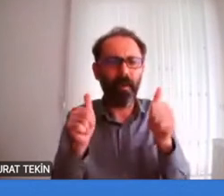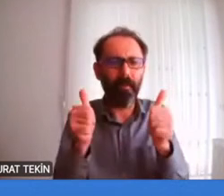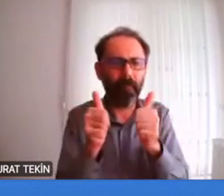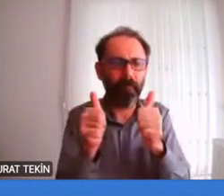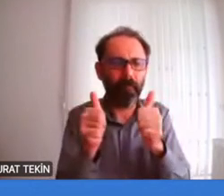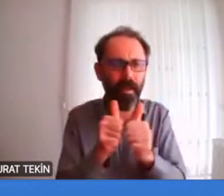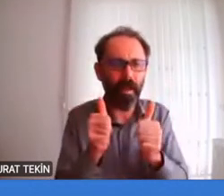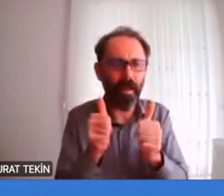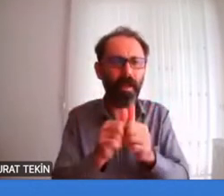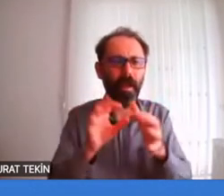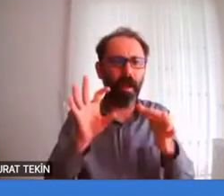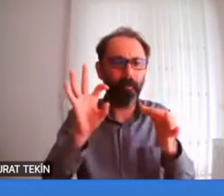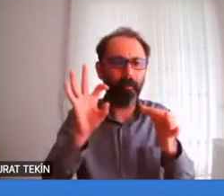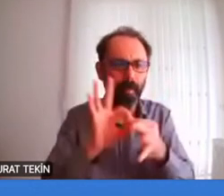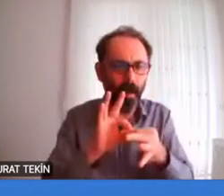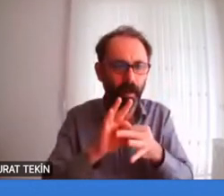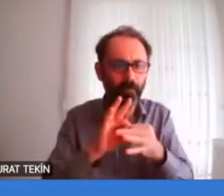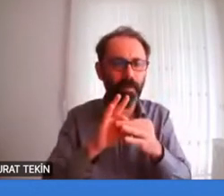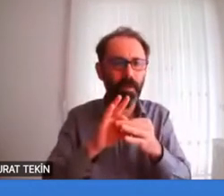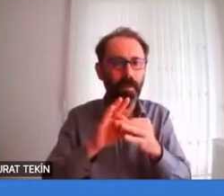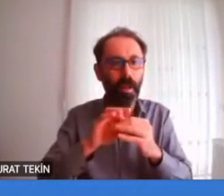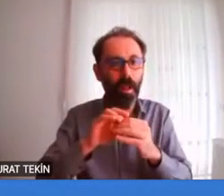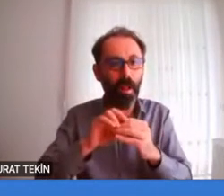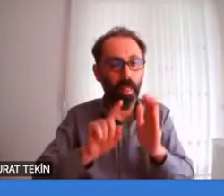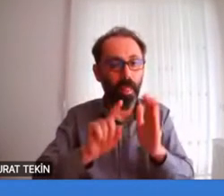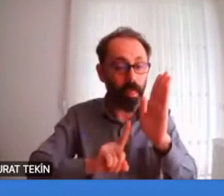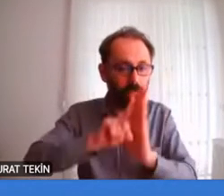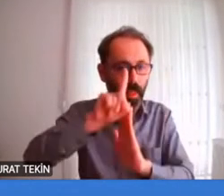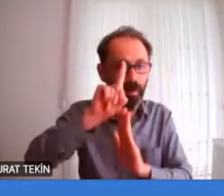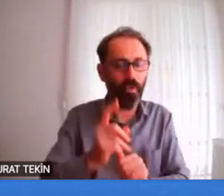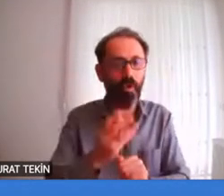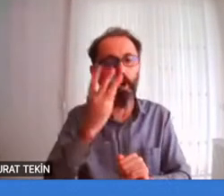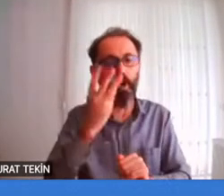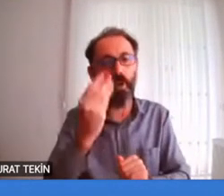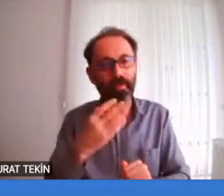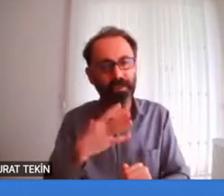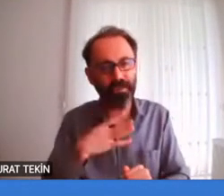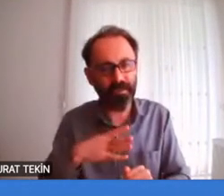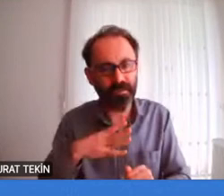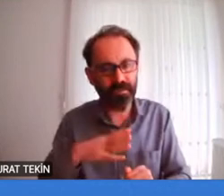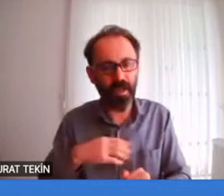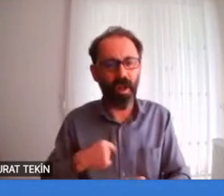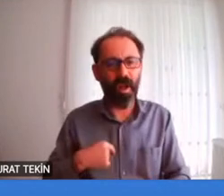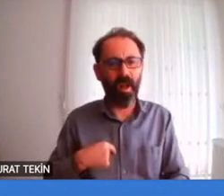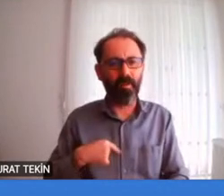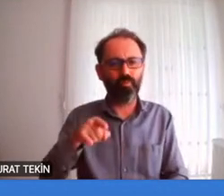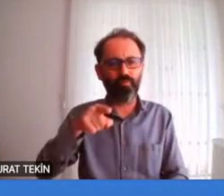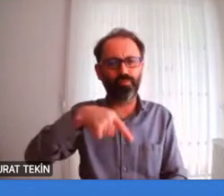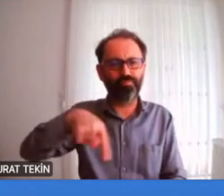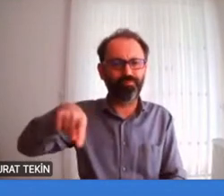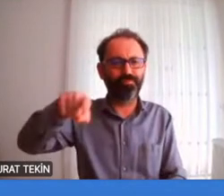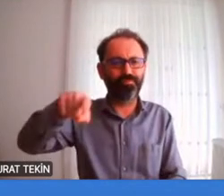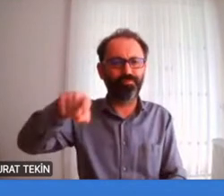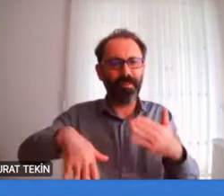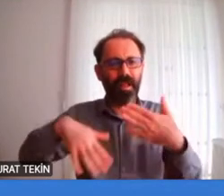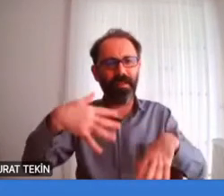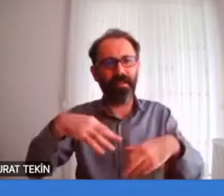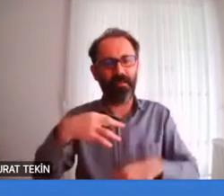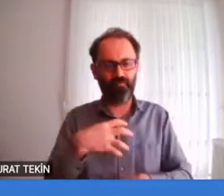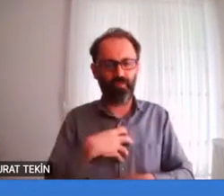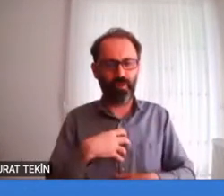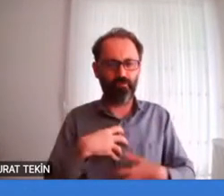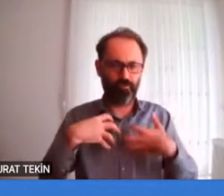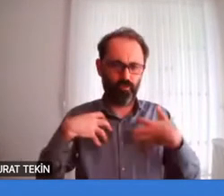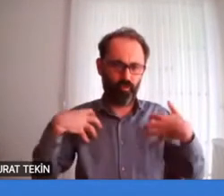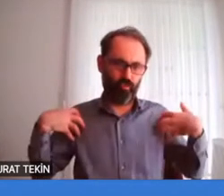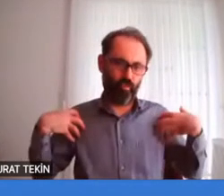olmalarını, özgüvenlerinin yeri gelmesini sağlayacak, özgüven işte sağlamalarını, kazanmalarını